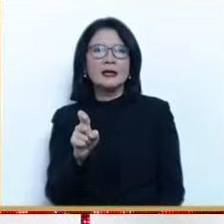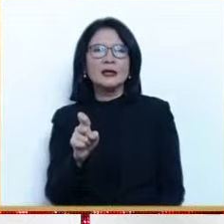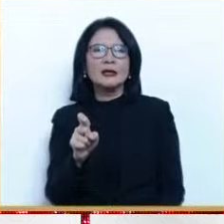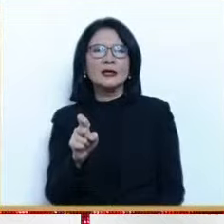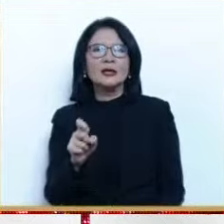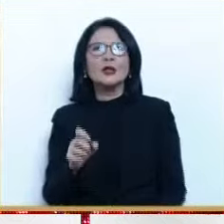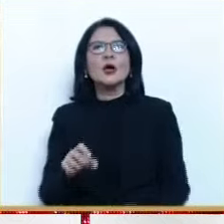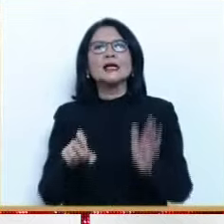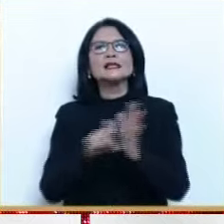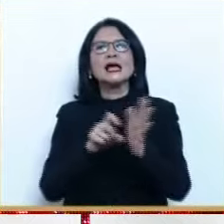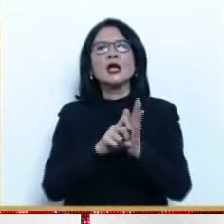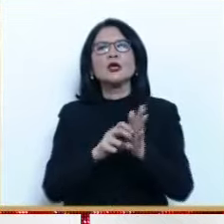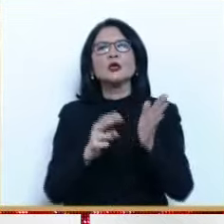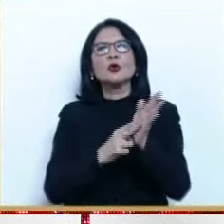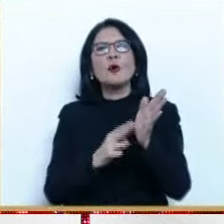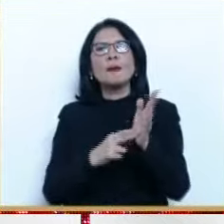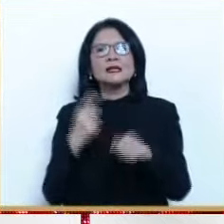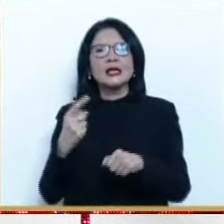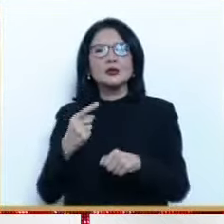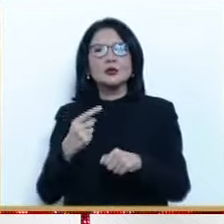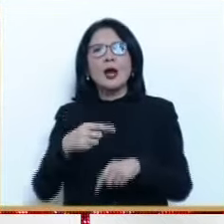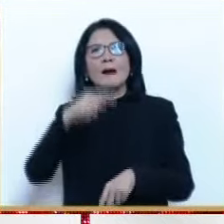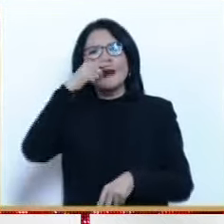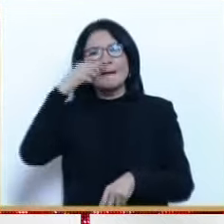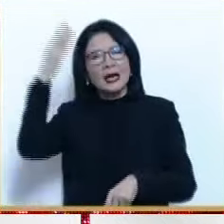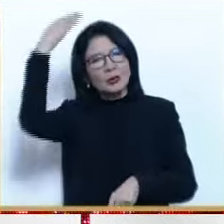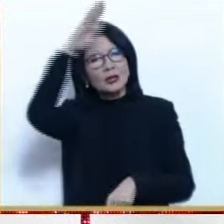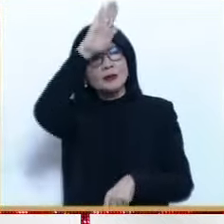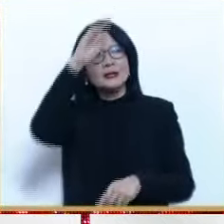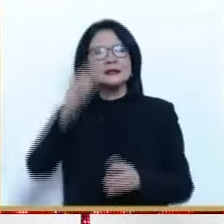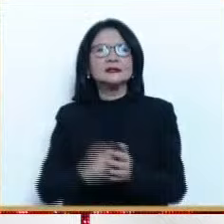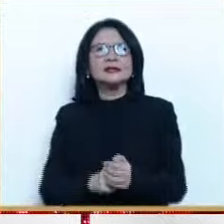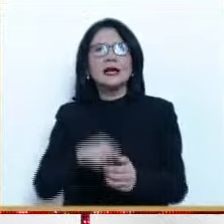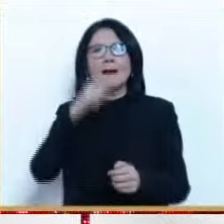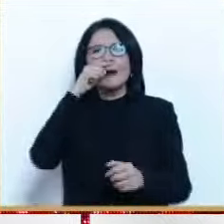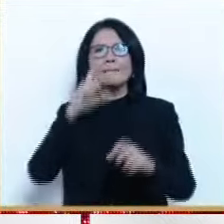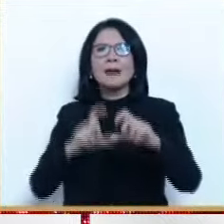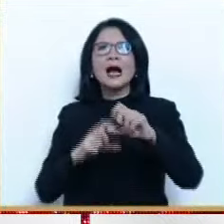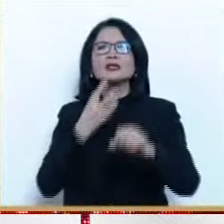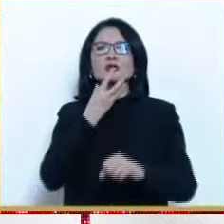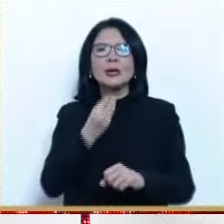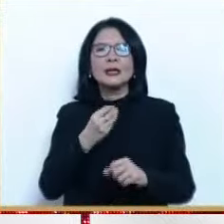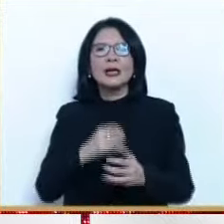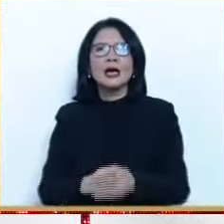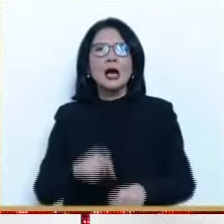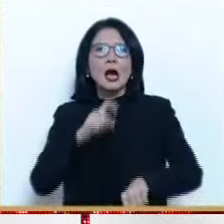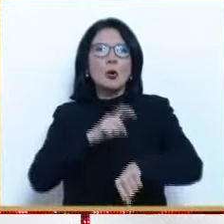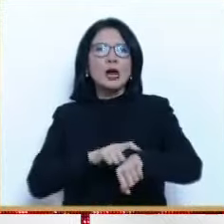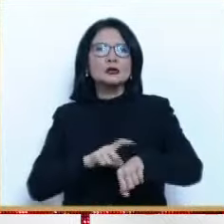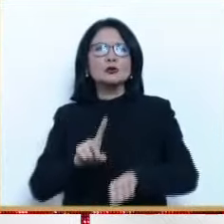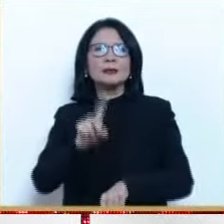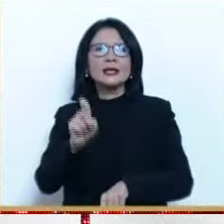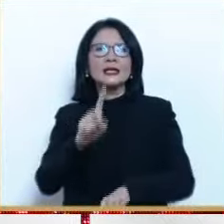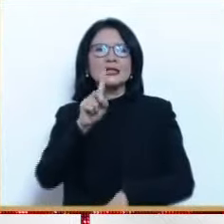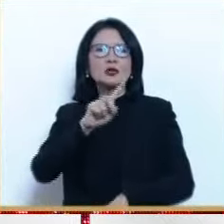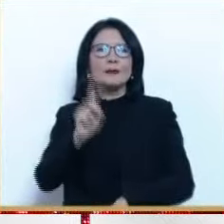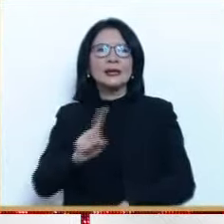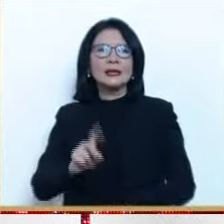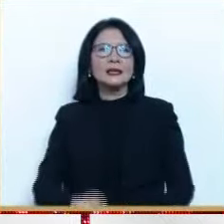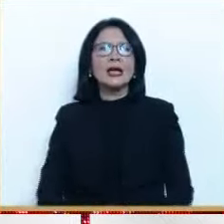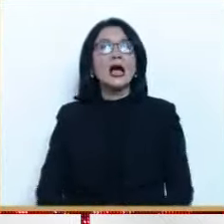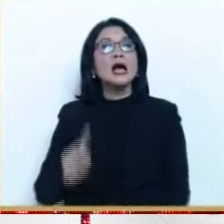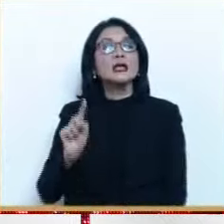nomor urut 1 Bapak Ridwan Kamil dan Bapak suswono waktu untuk bertanya 1 menit